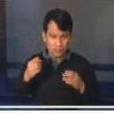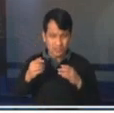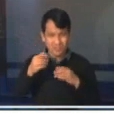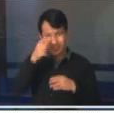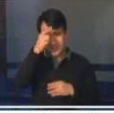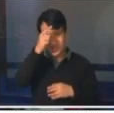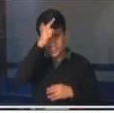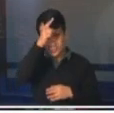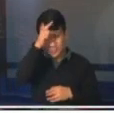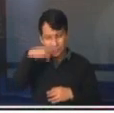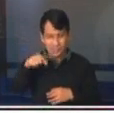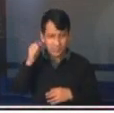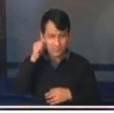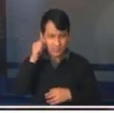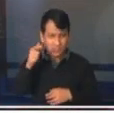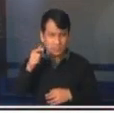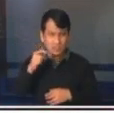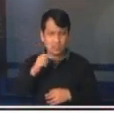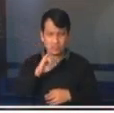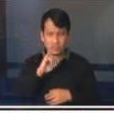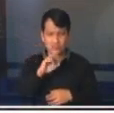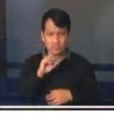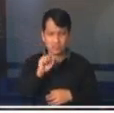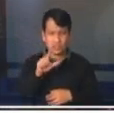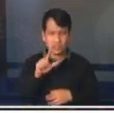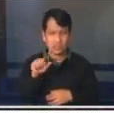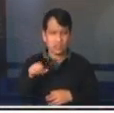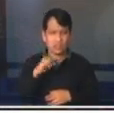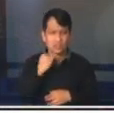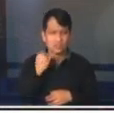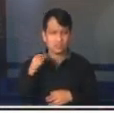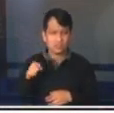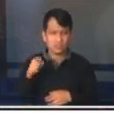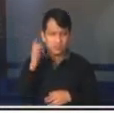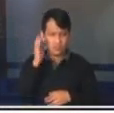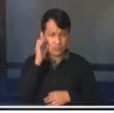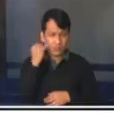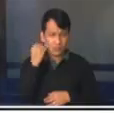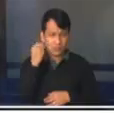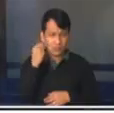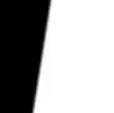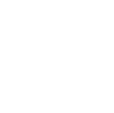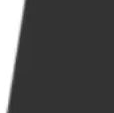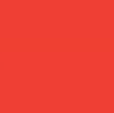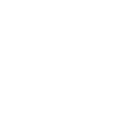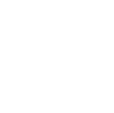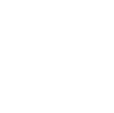Angela Merkel at Israeli Prime Minister Benjamin Netanyahu.